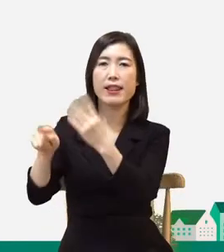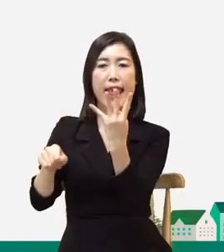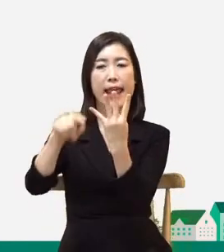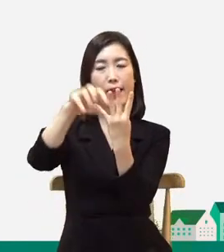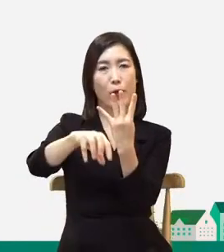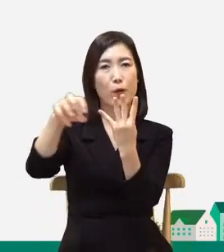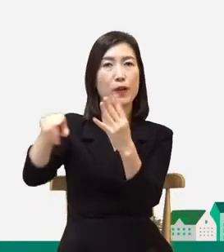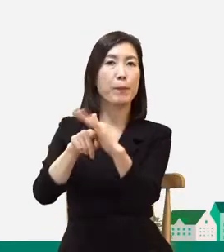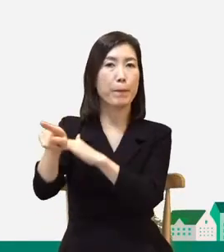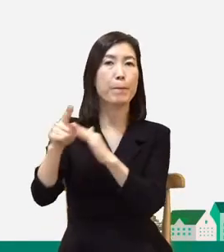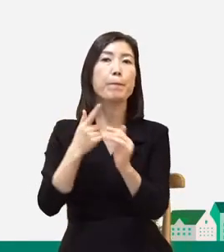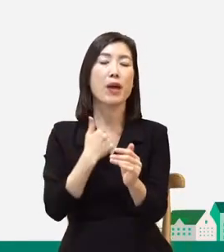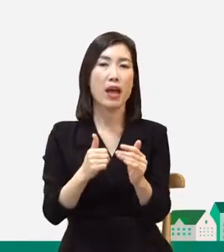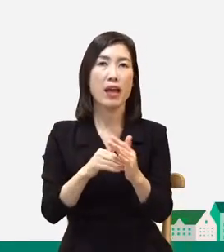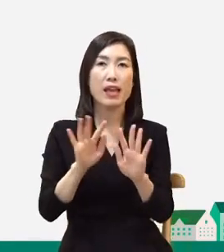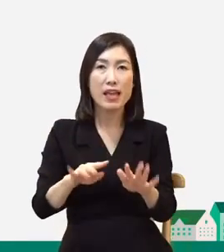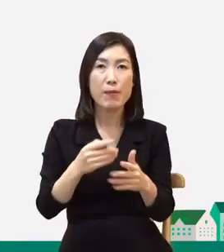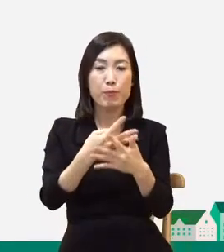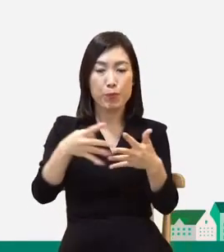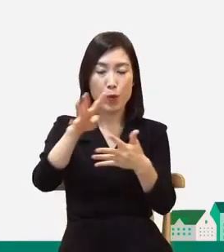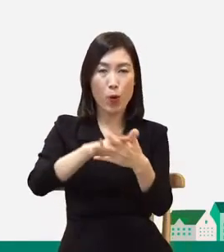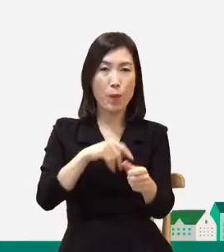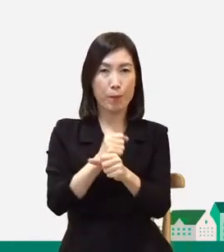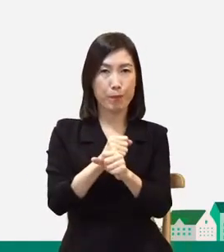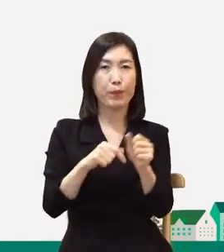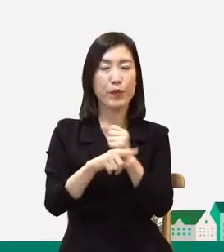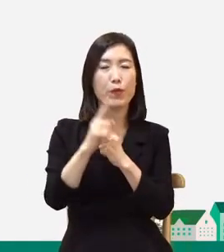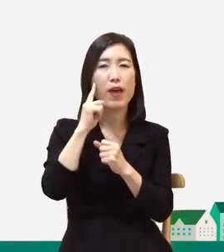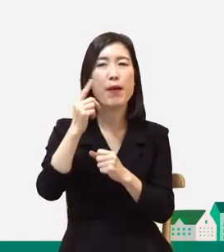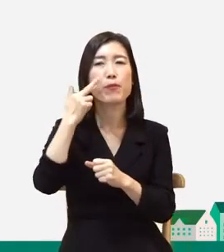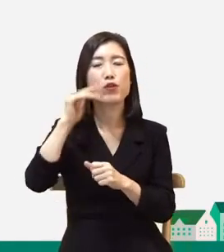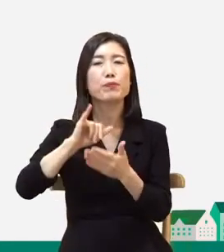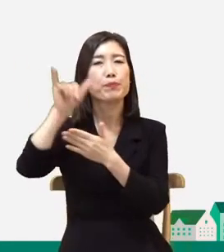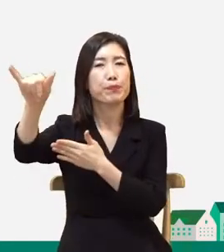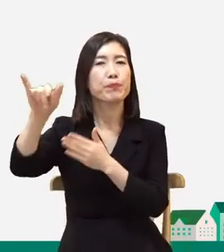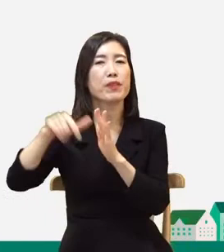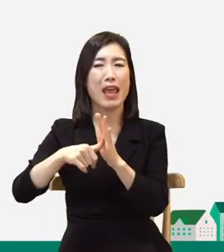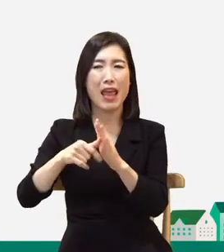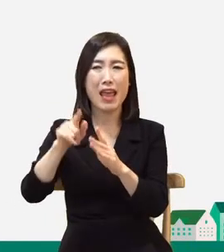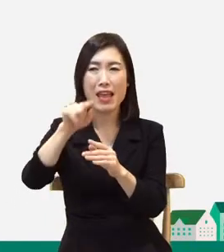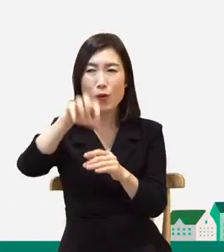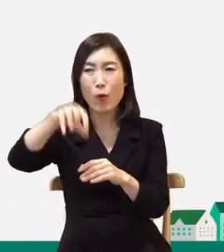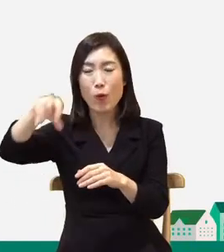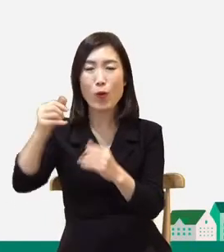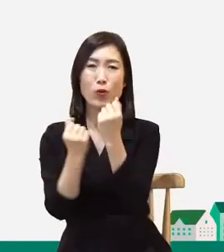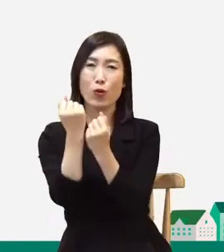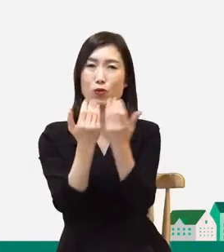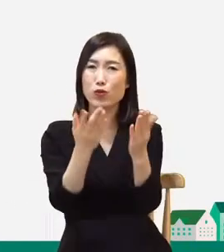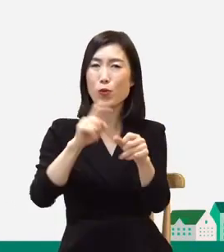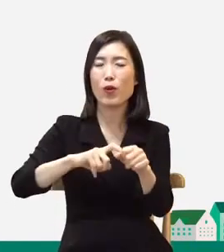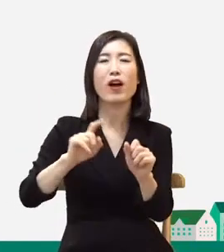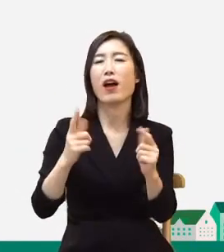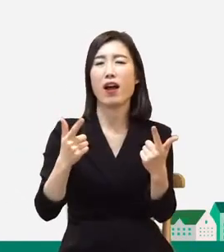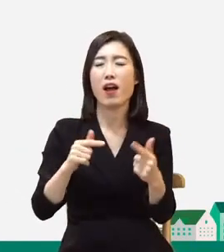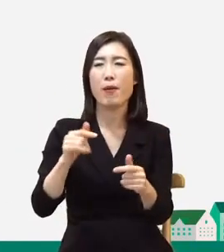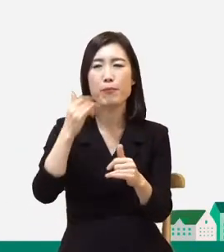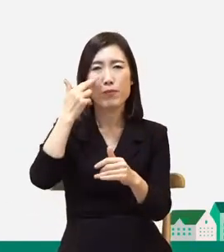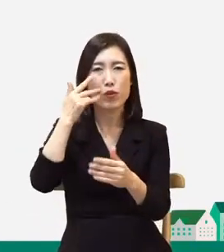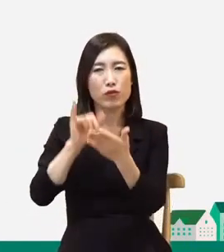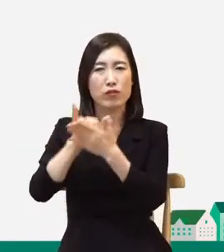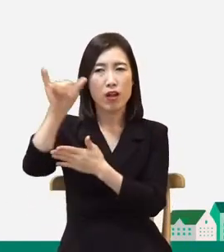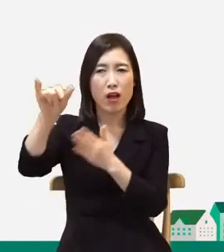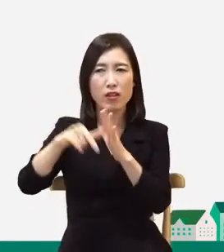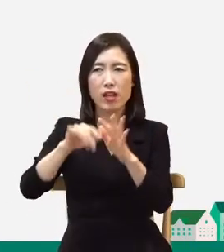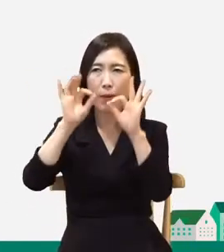제가 이것을, 이 도표를 작성한 것은 이 기관들을 소개시켜드리기 위함은 아니고, 제가 그때 느꼈던 신선한 느낌을